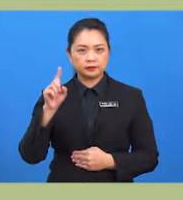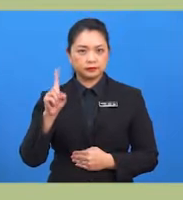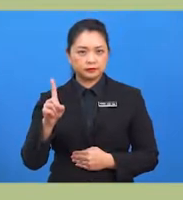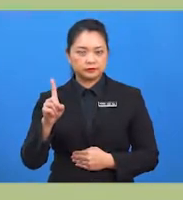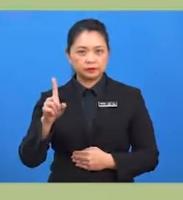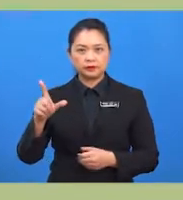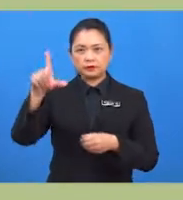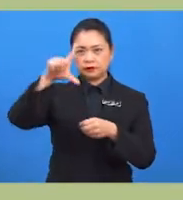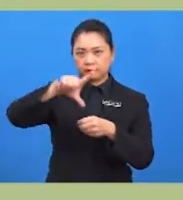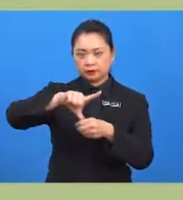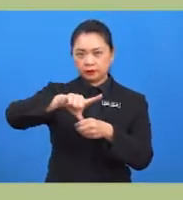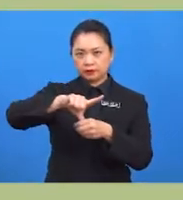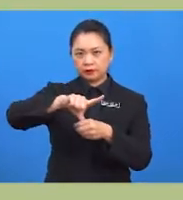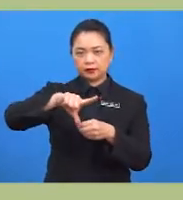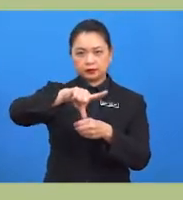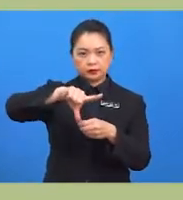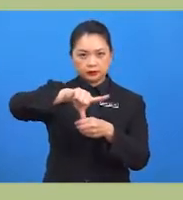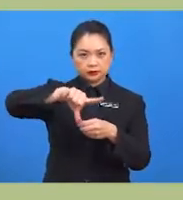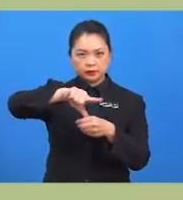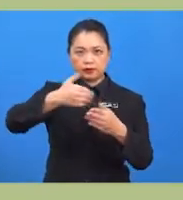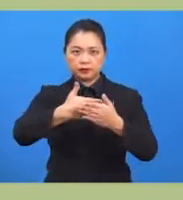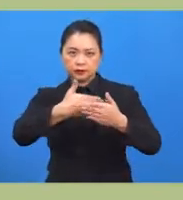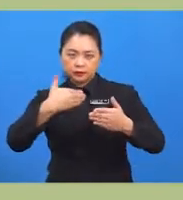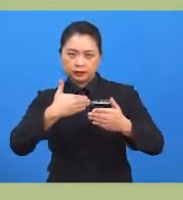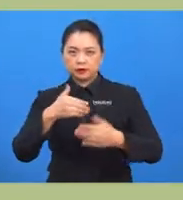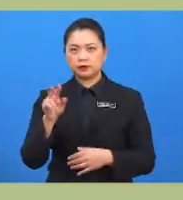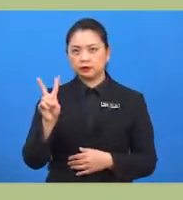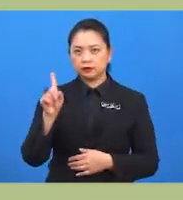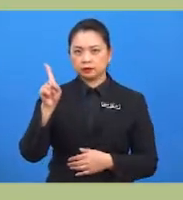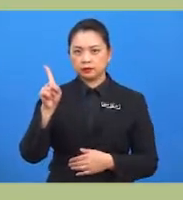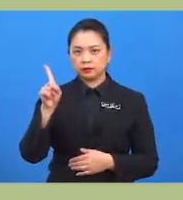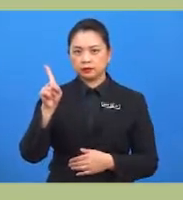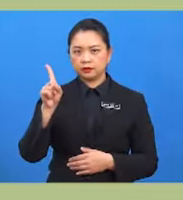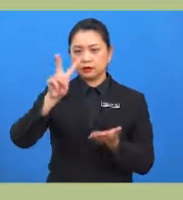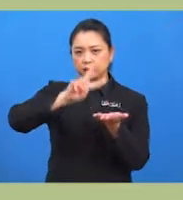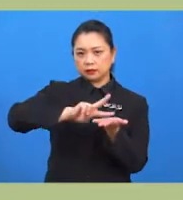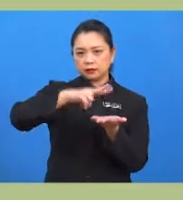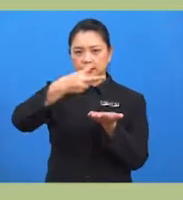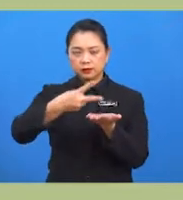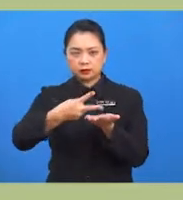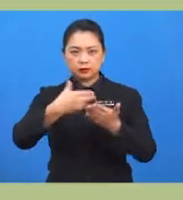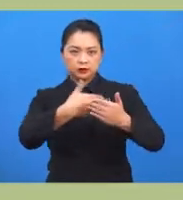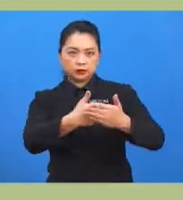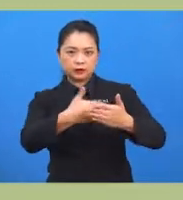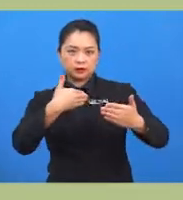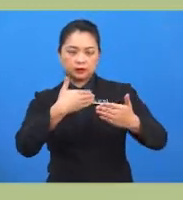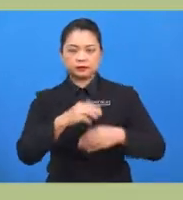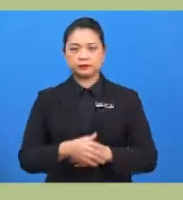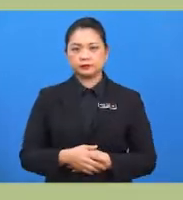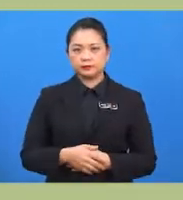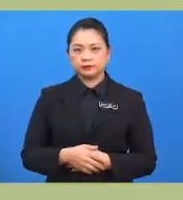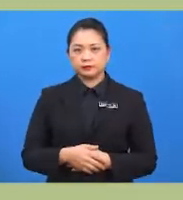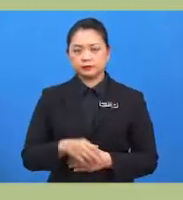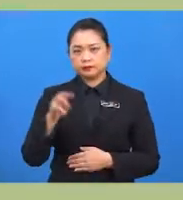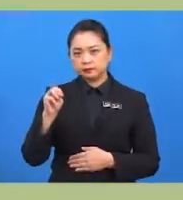kepekatan larutan yang asal bisa tuilla isipadu larutan yang asal